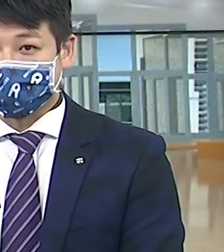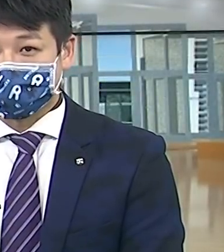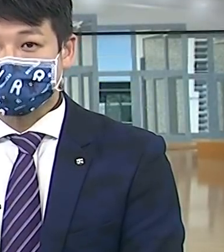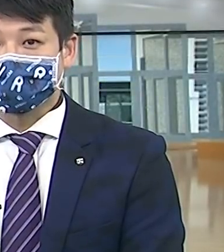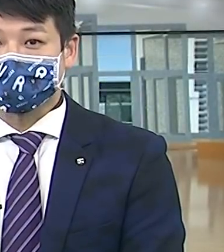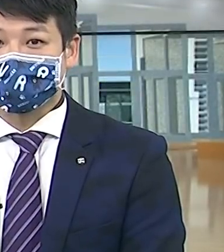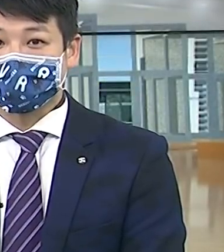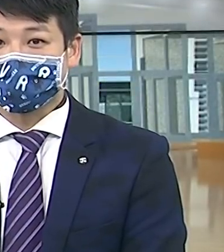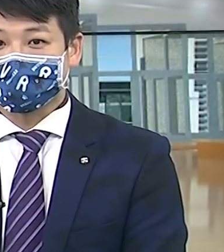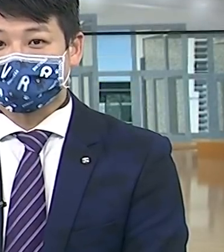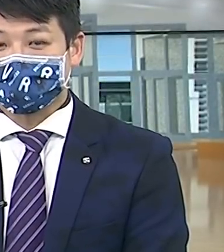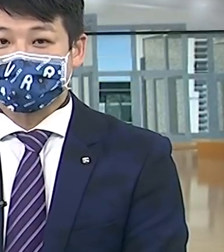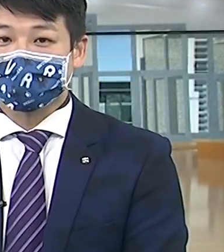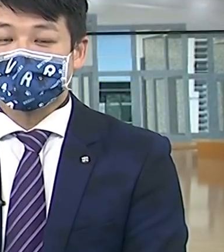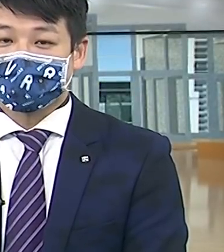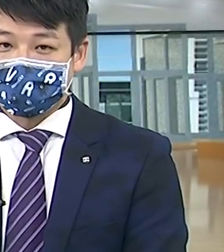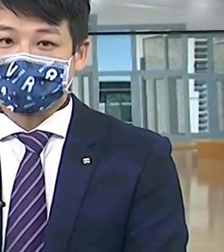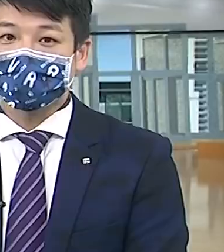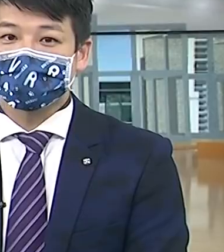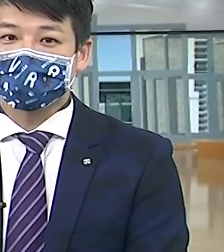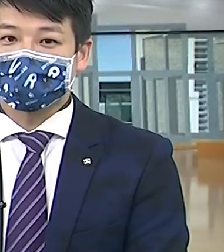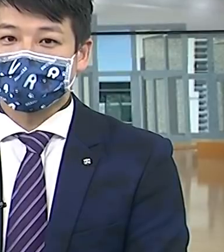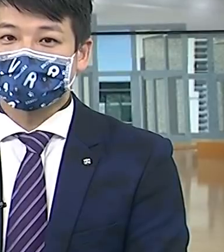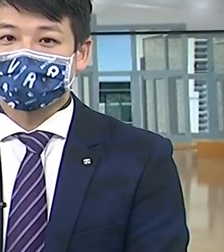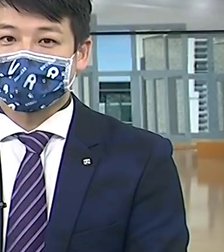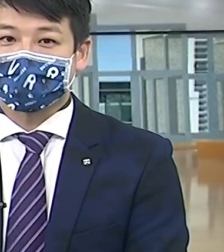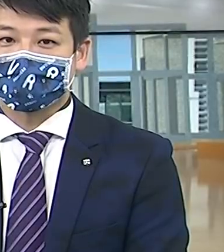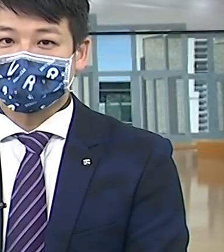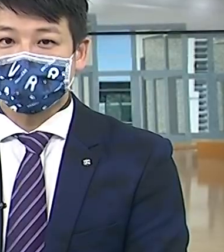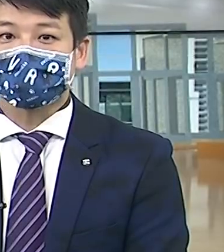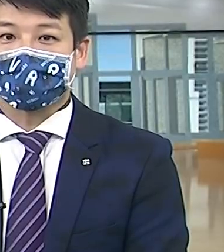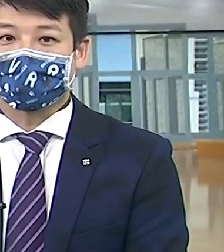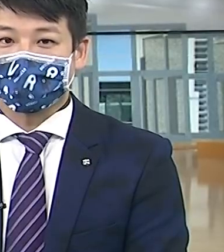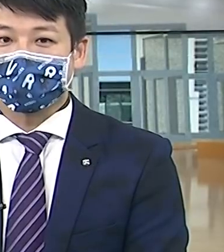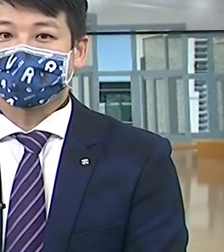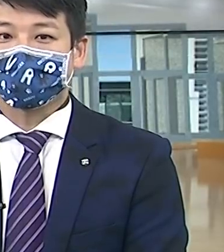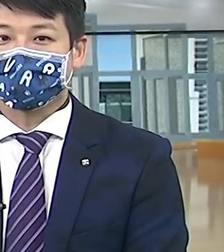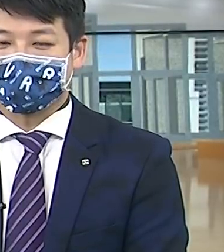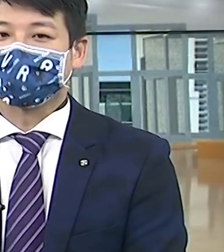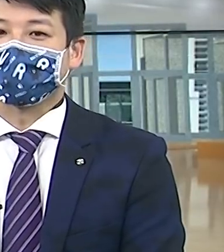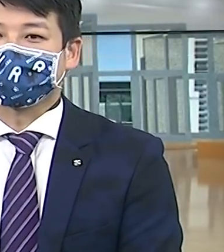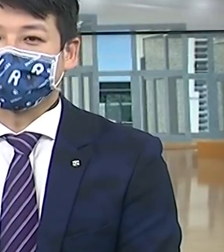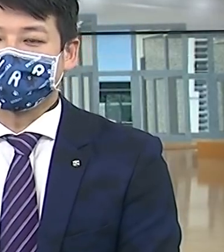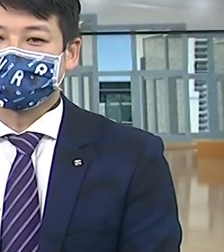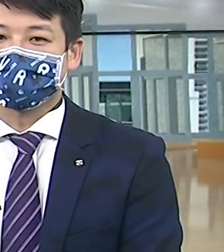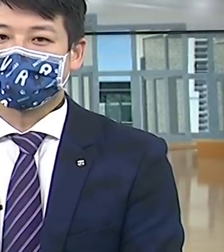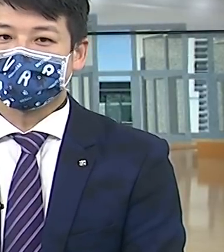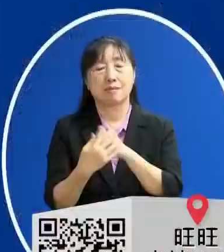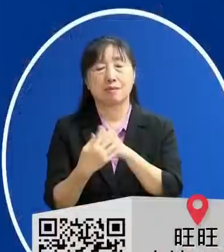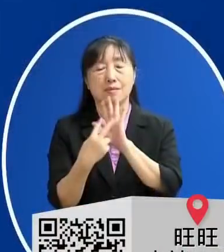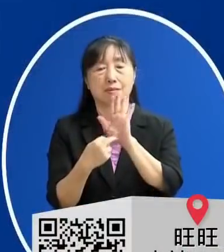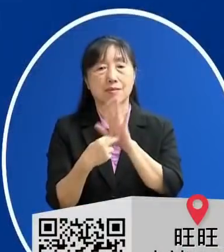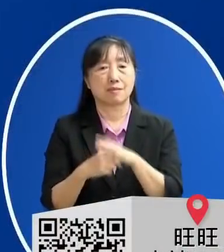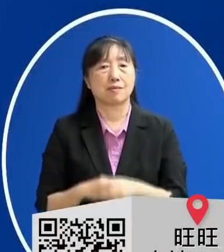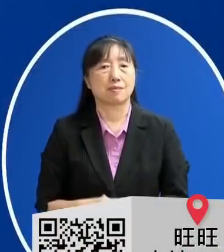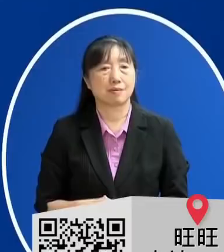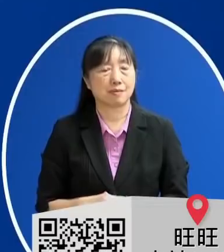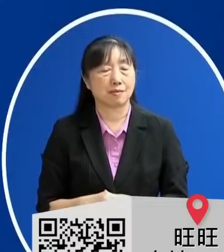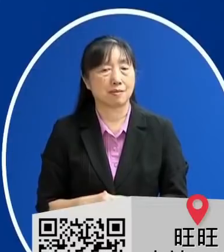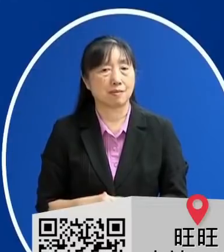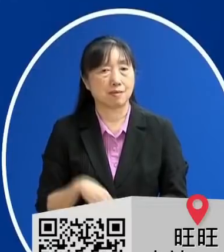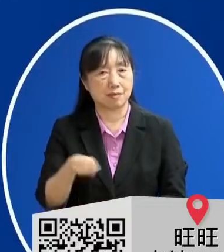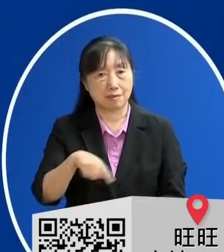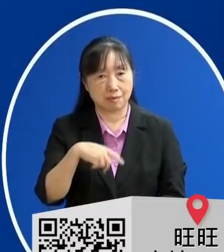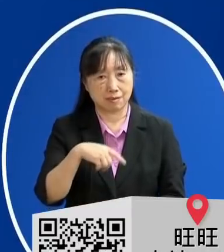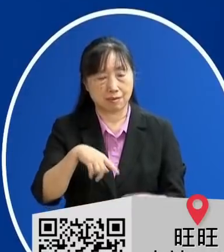之后阳性会尽快的通知，而阴性呢，将会在健保快医通可以查得到。 就是在采